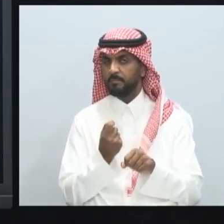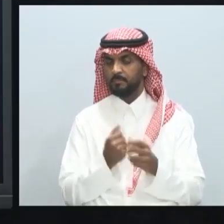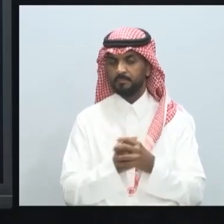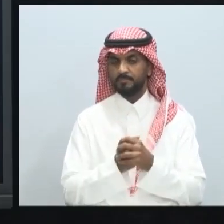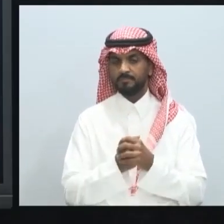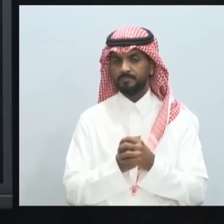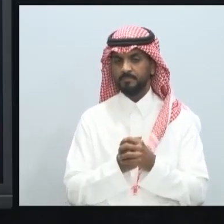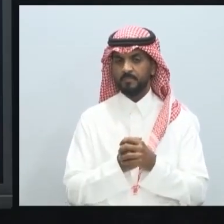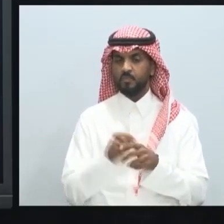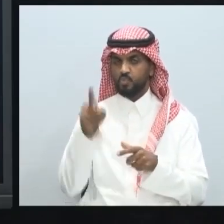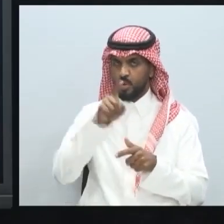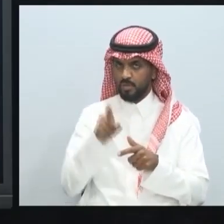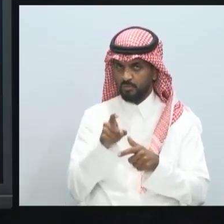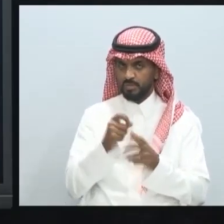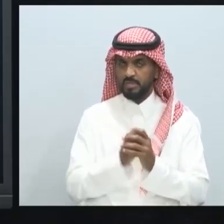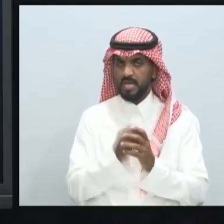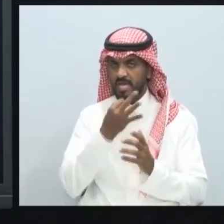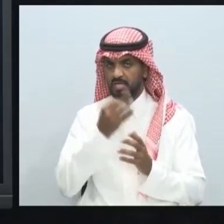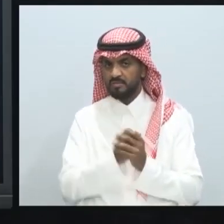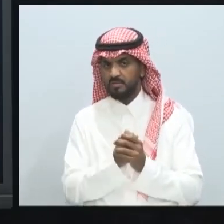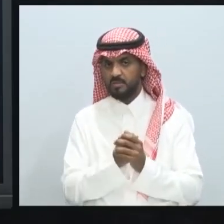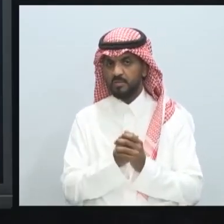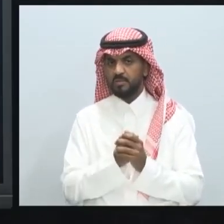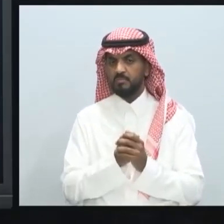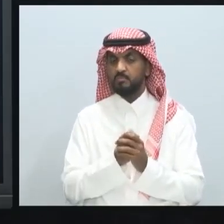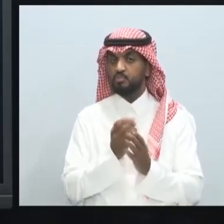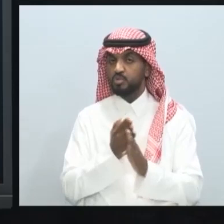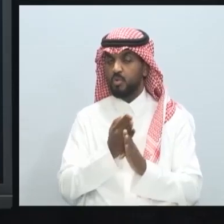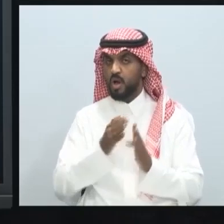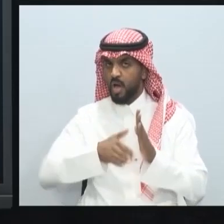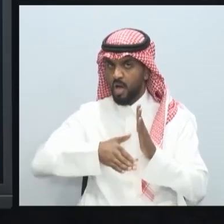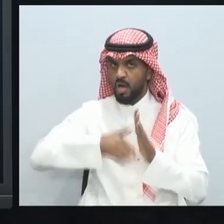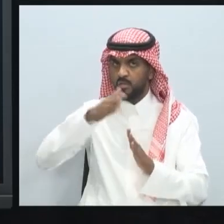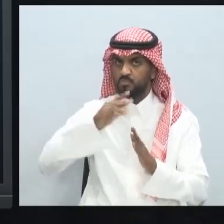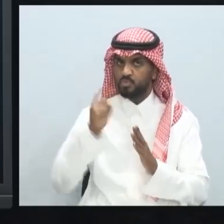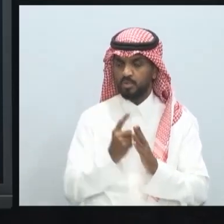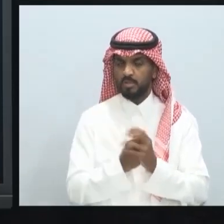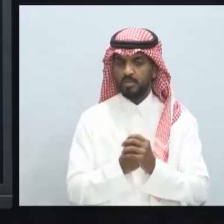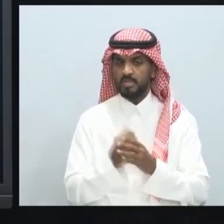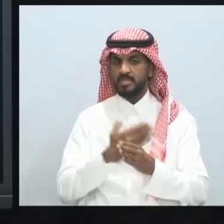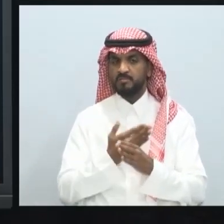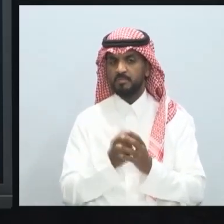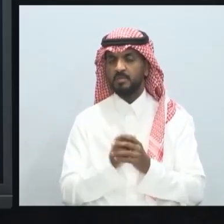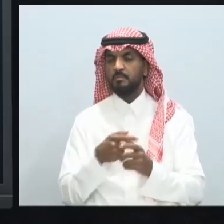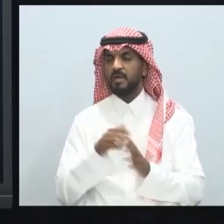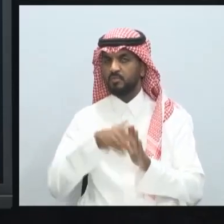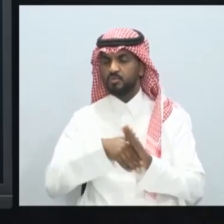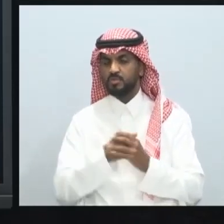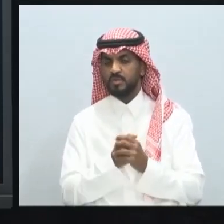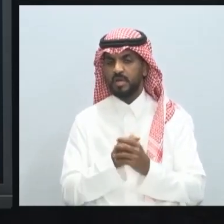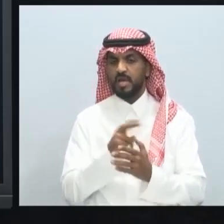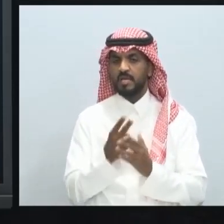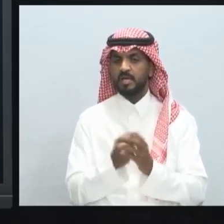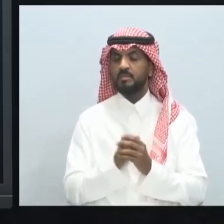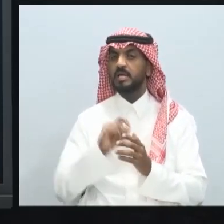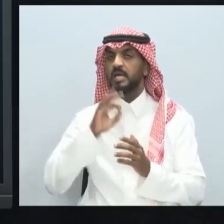القراءه هل يمكنك قراءه جميع النصوص بمستوى عال من السرعه ما الاسباب التي تجعل بعض النصوص غير